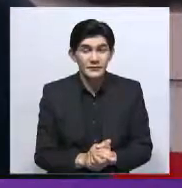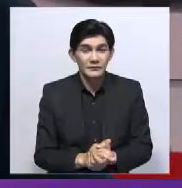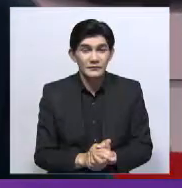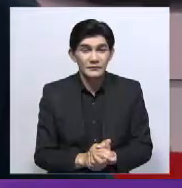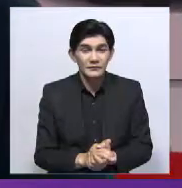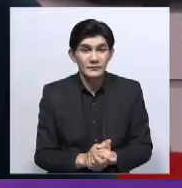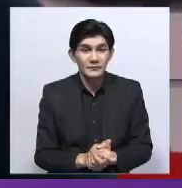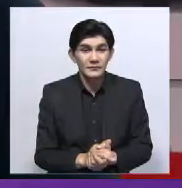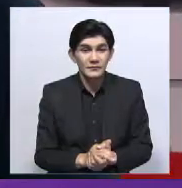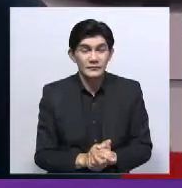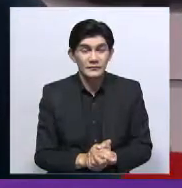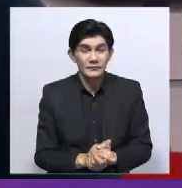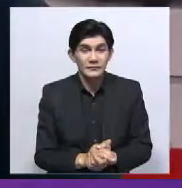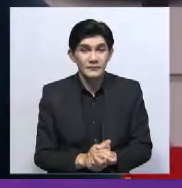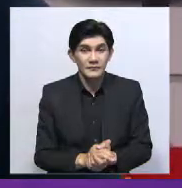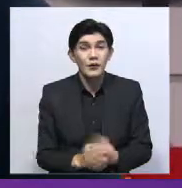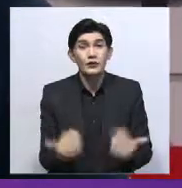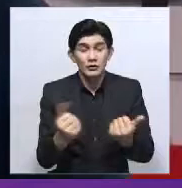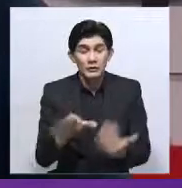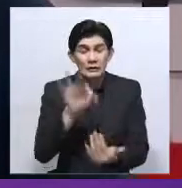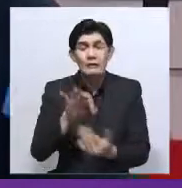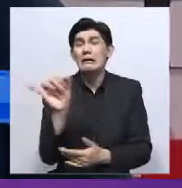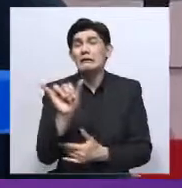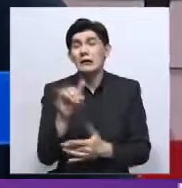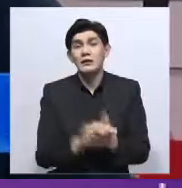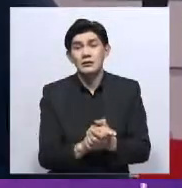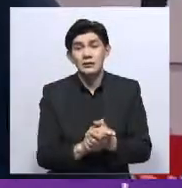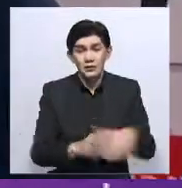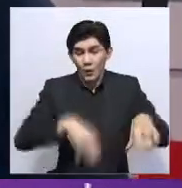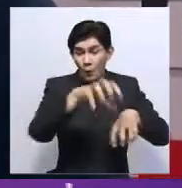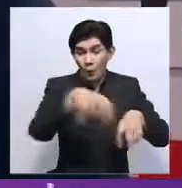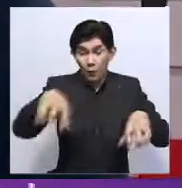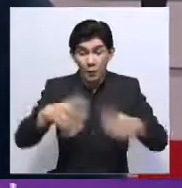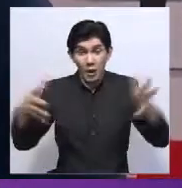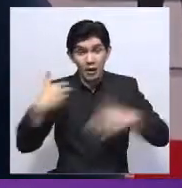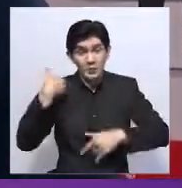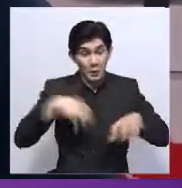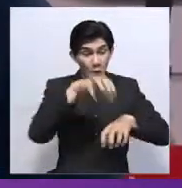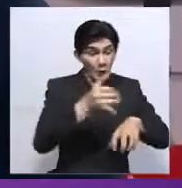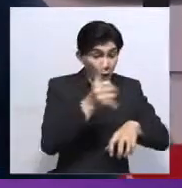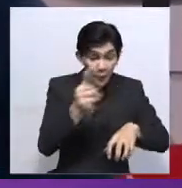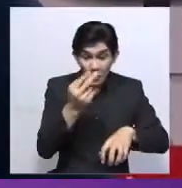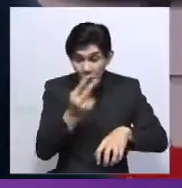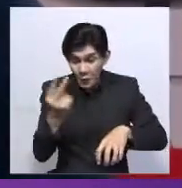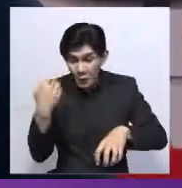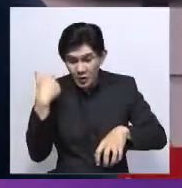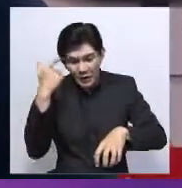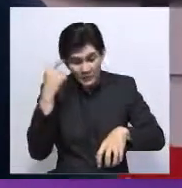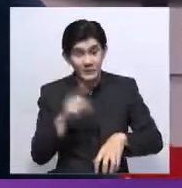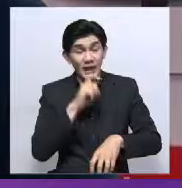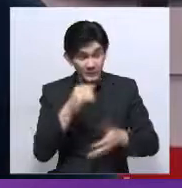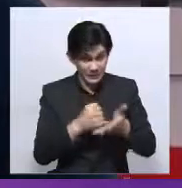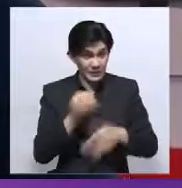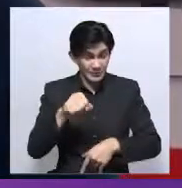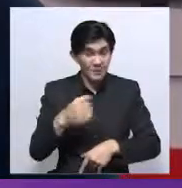ได้โปรแกรมบัวได้เจียพาแล้วเรีย นตอนนี้ยังไม่ได้เลยครับพอดีดูรอบๆตัวอยู่เพราะว่างานเยอะมากเลย สะดวกไหมครับงานนี